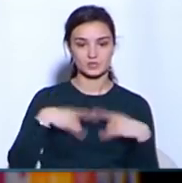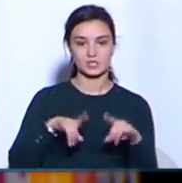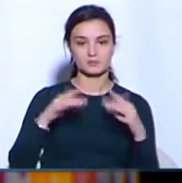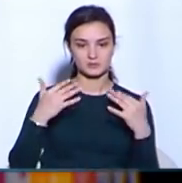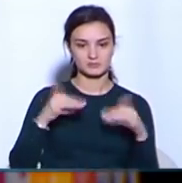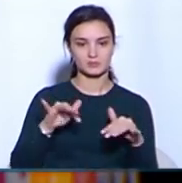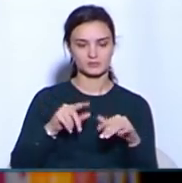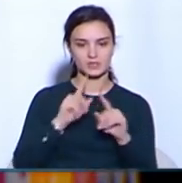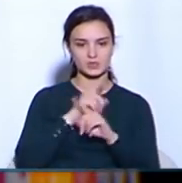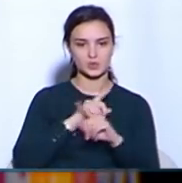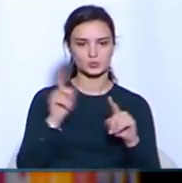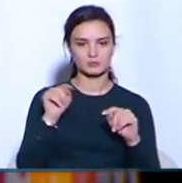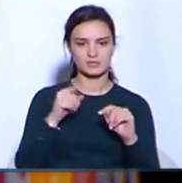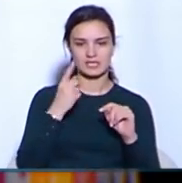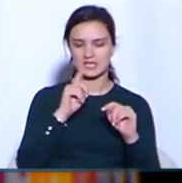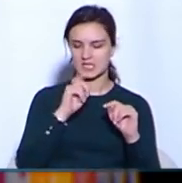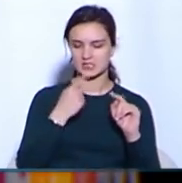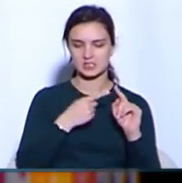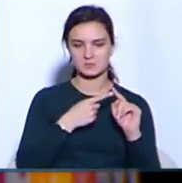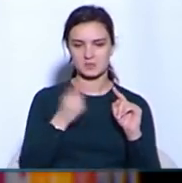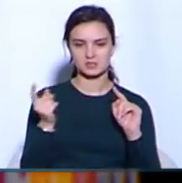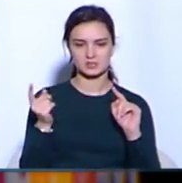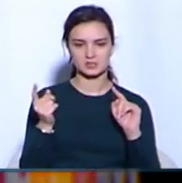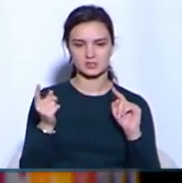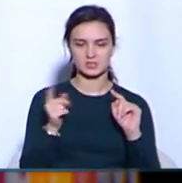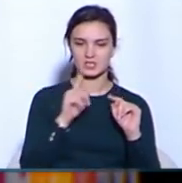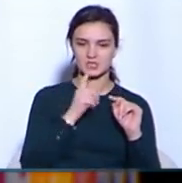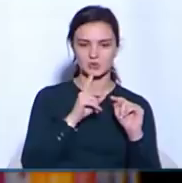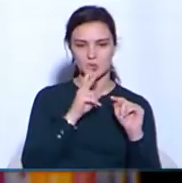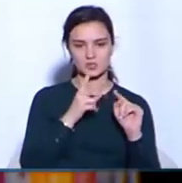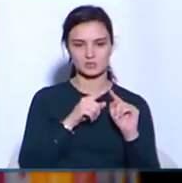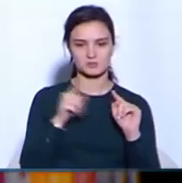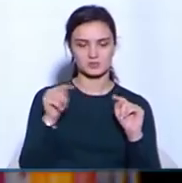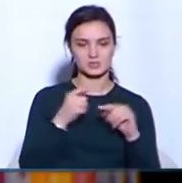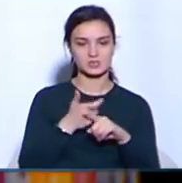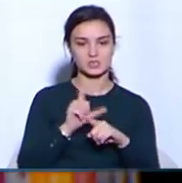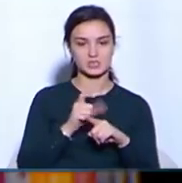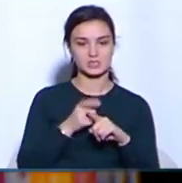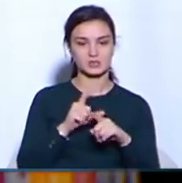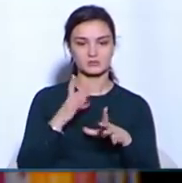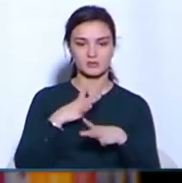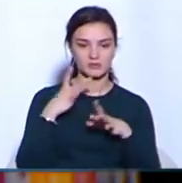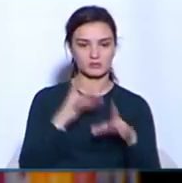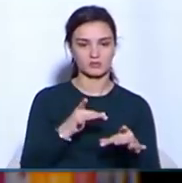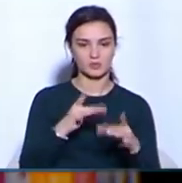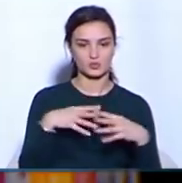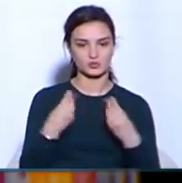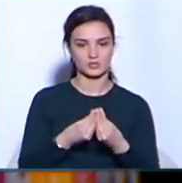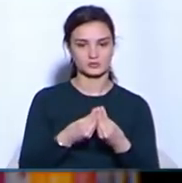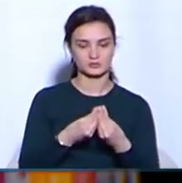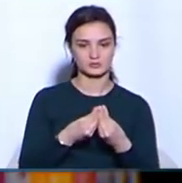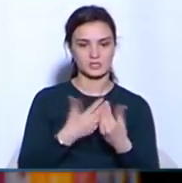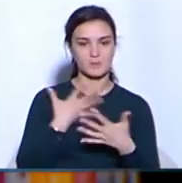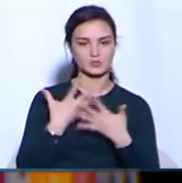დაიბადება, განსაკუთრებით პირველი 1 წლის მანძილზე, 1-2 წლის მანძილზე ის ძალიან არის მიჯაჭული ოჯახის